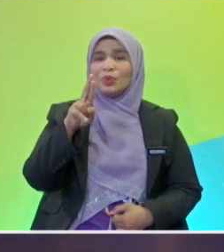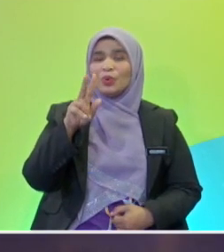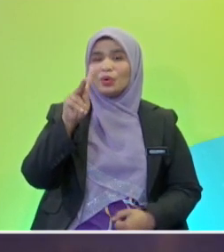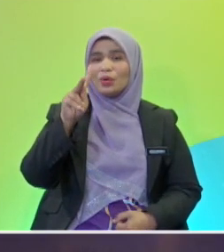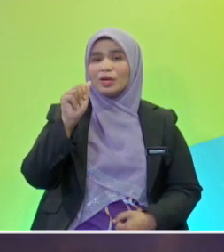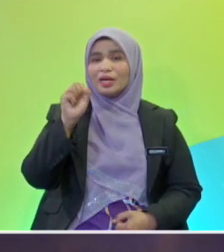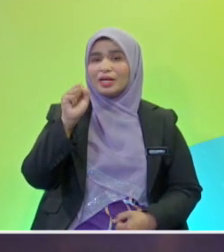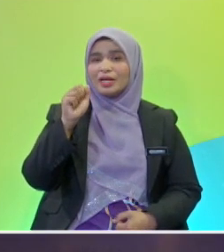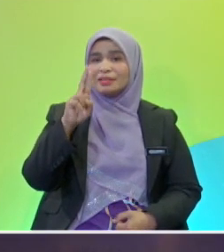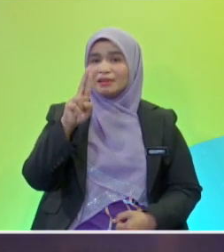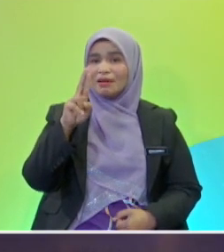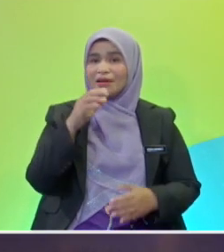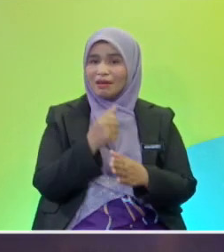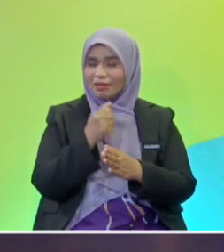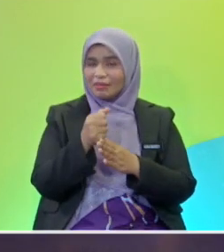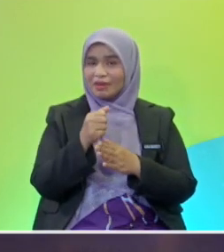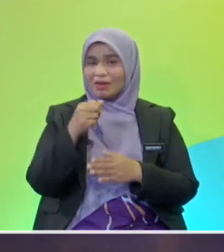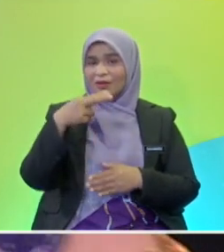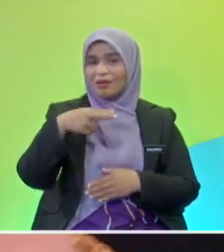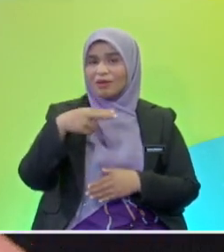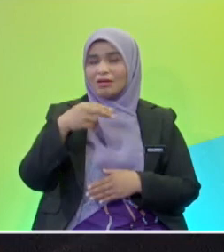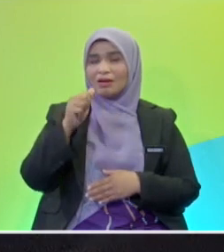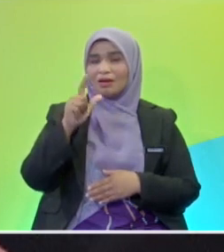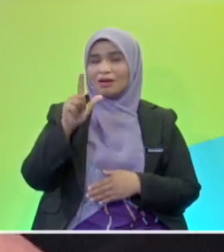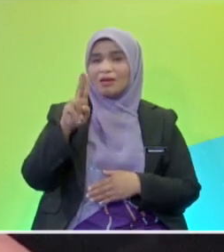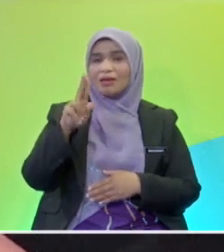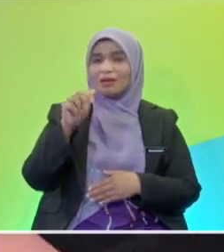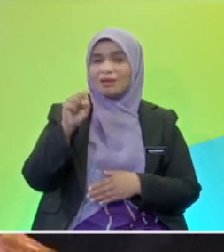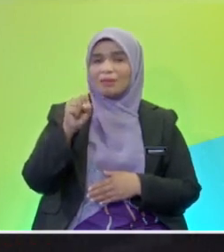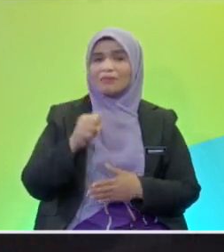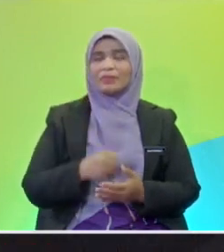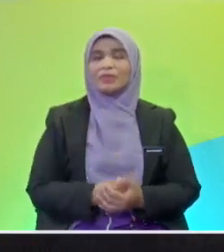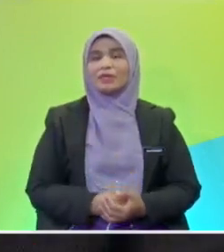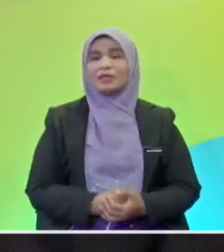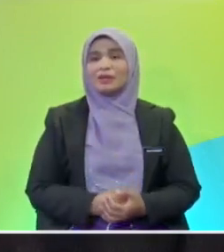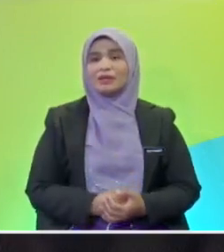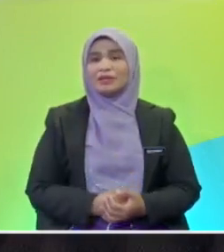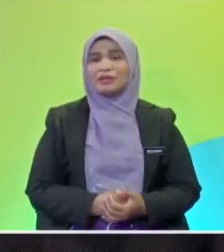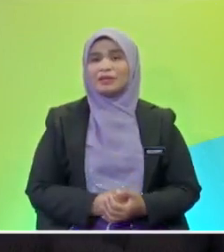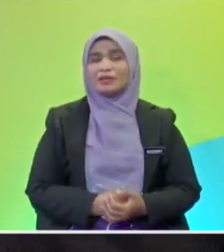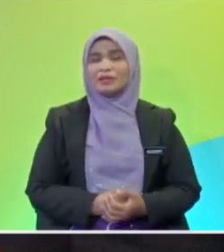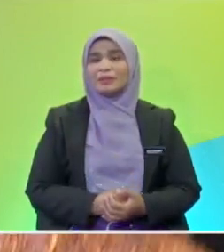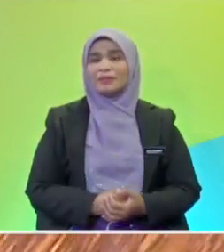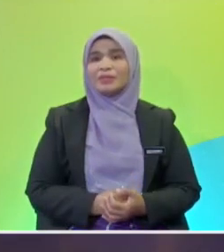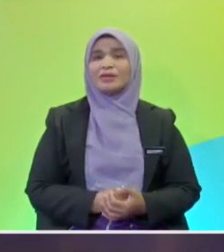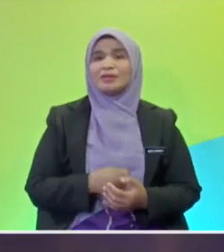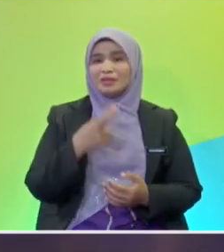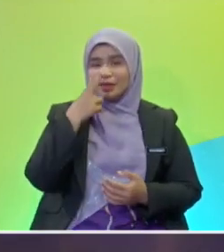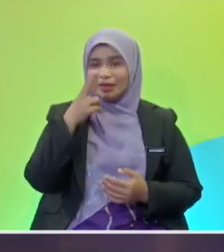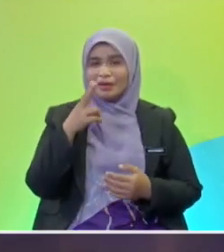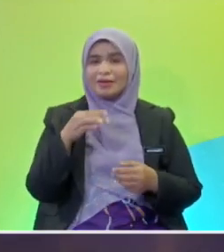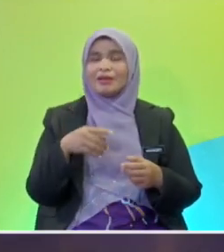rapat ke a besar besar Cikgu okey rapat ke besar rapat ah bila